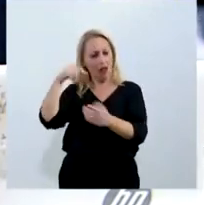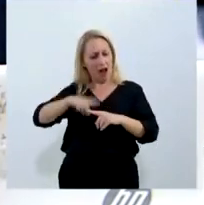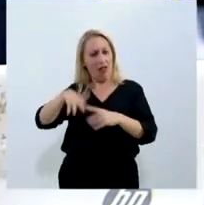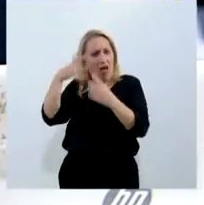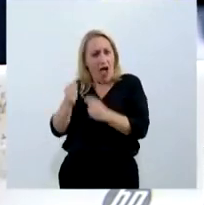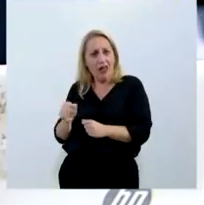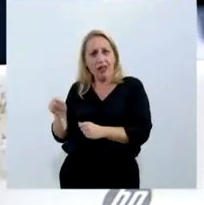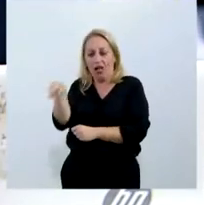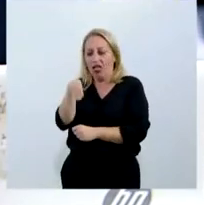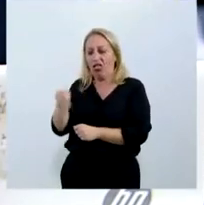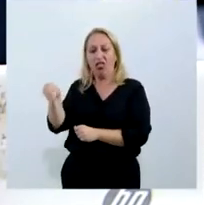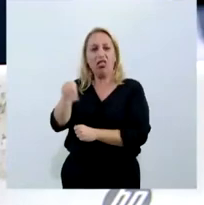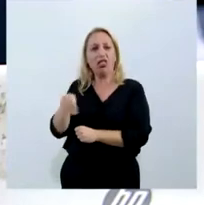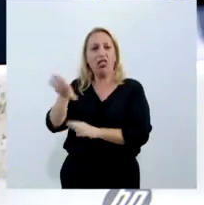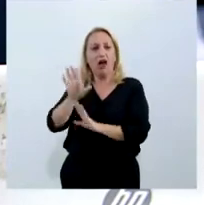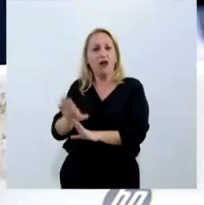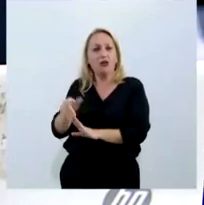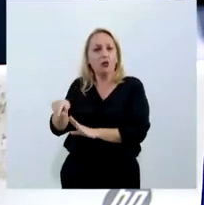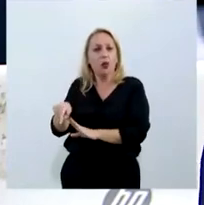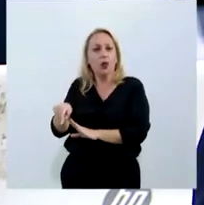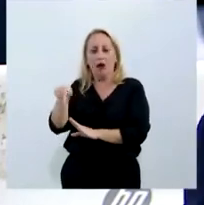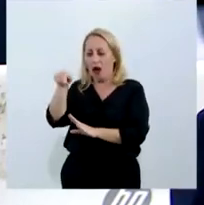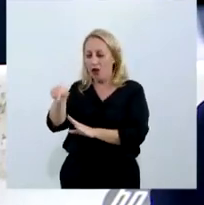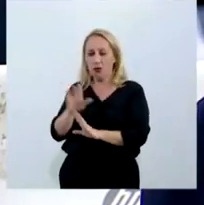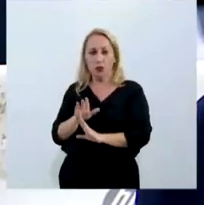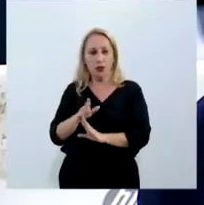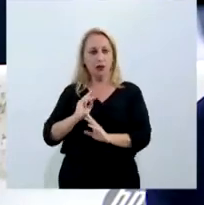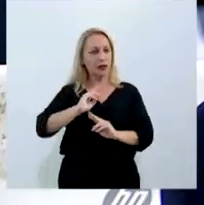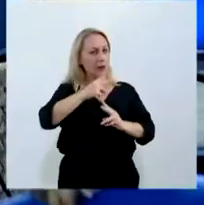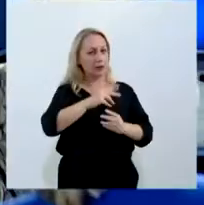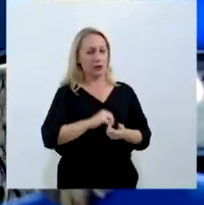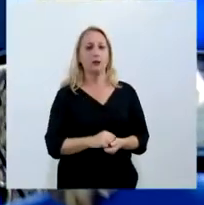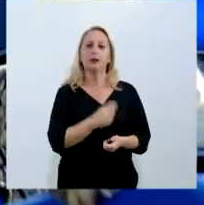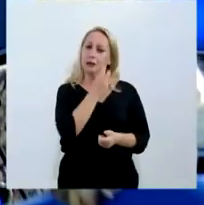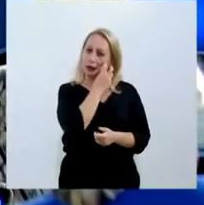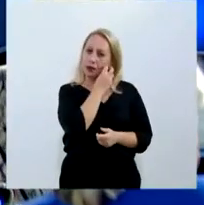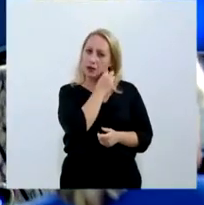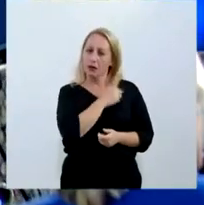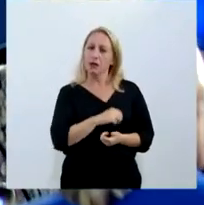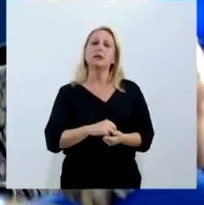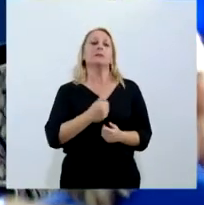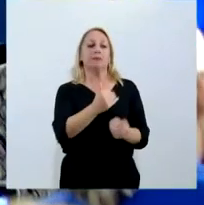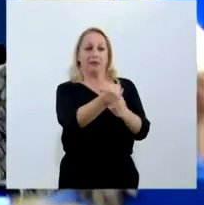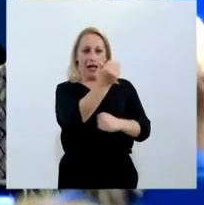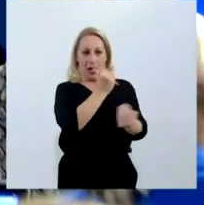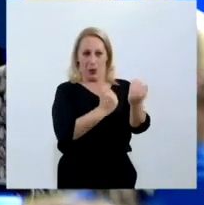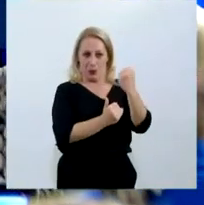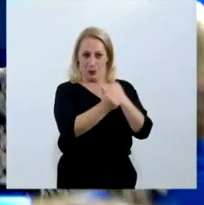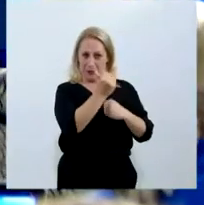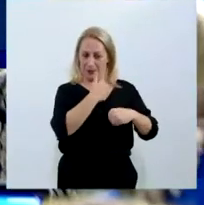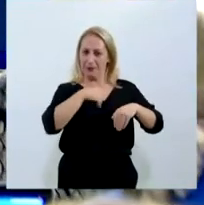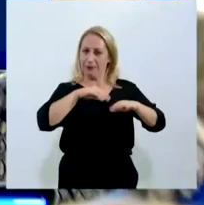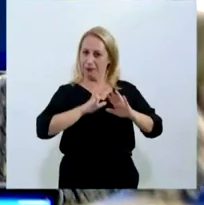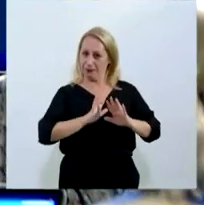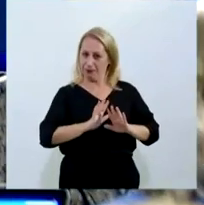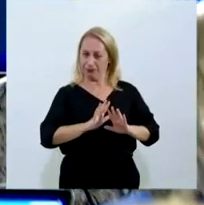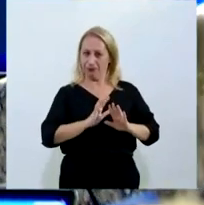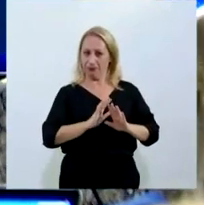χώρας μας και δεν είχαν αξιοποιηθεί. Τι απαντάτε λοιπόν? Μου βάλατε πολλά